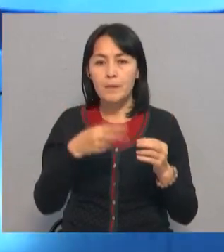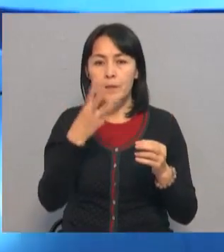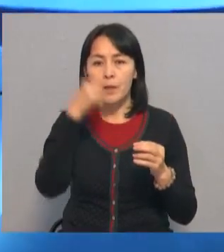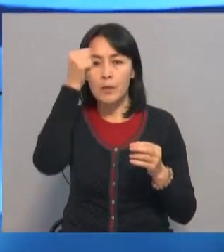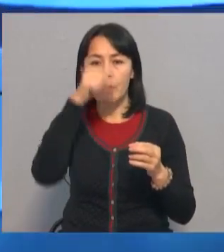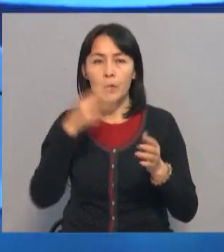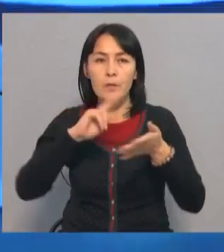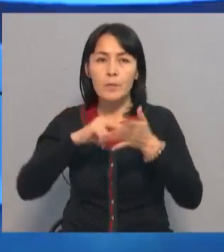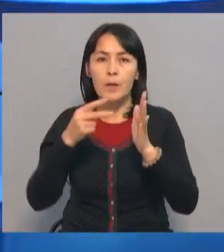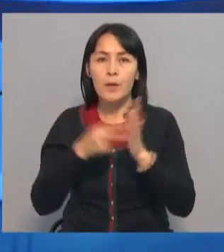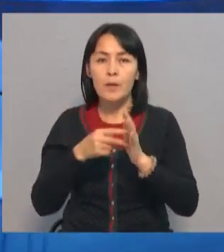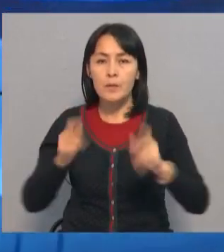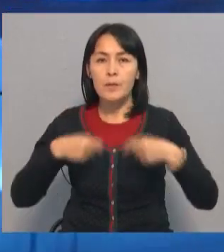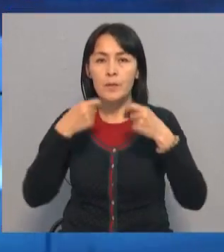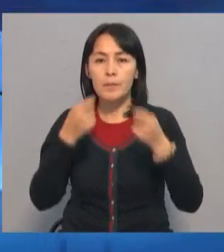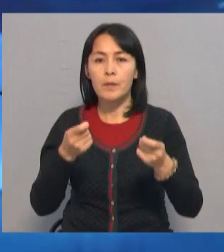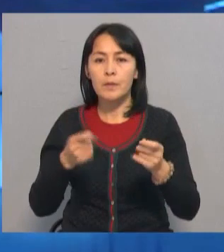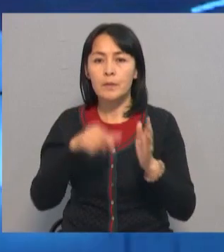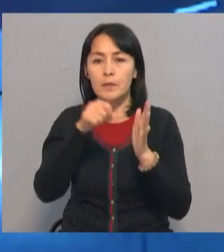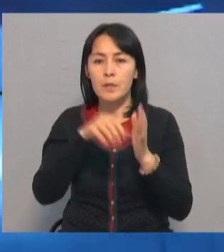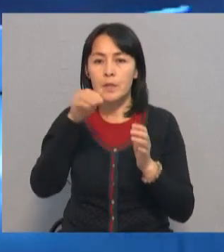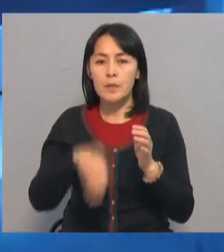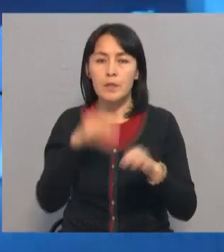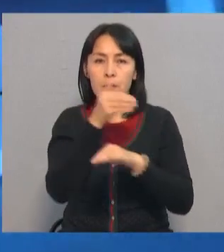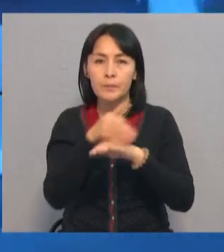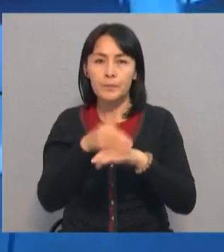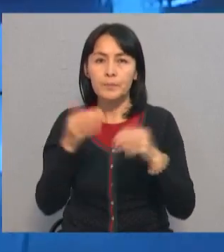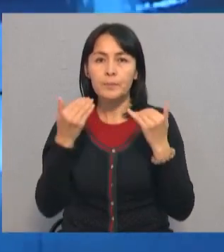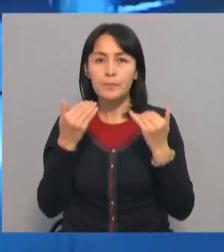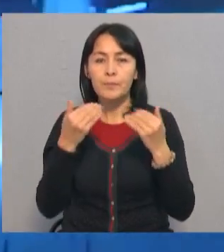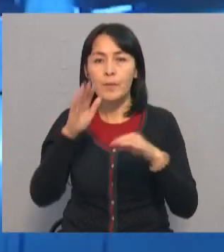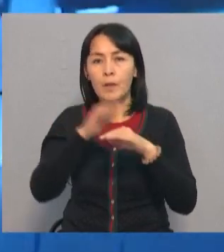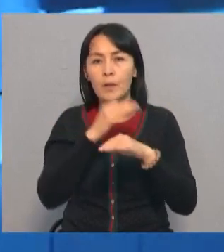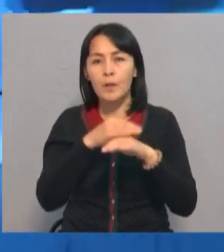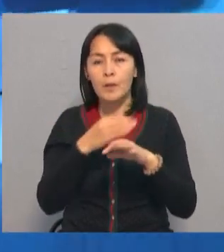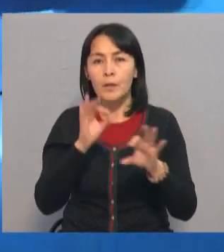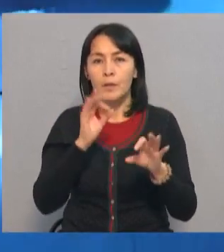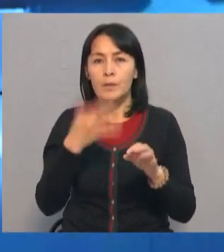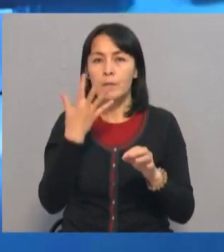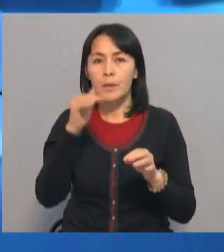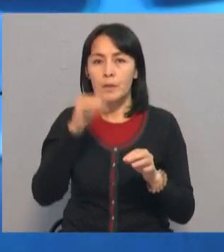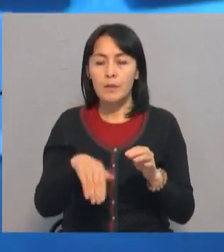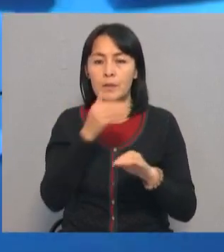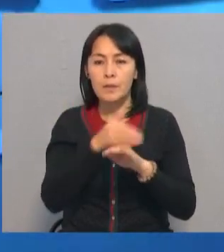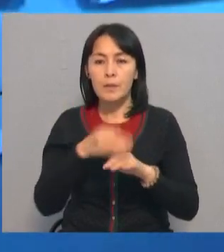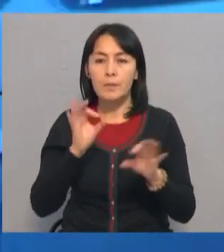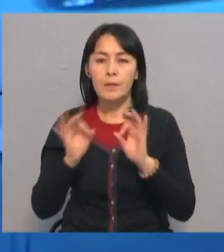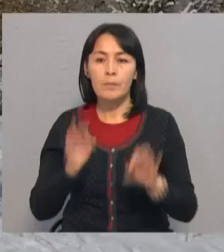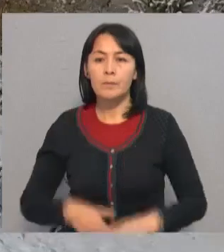2023 года планируется выдать почти 6000 кредитов. Уже одобрено почти 5000 кредитов.